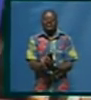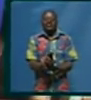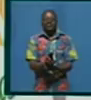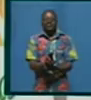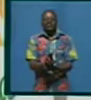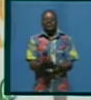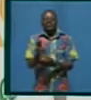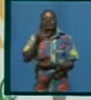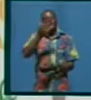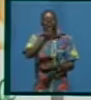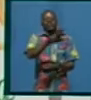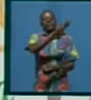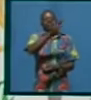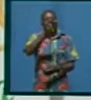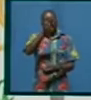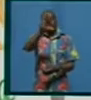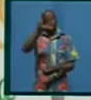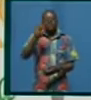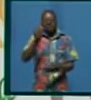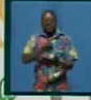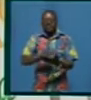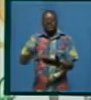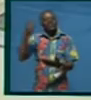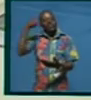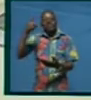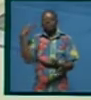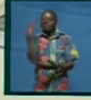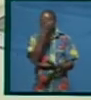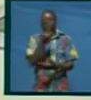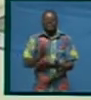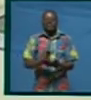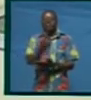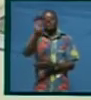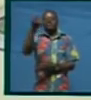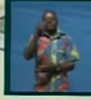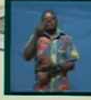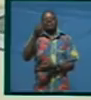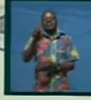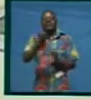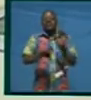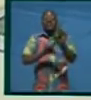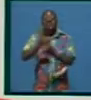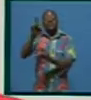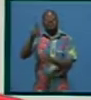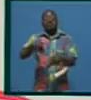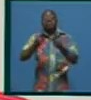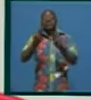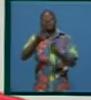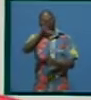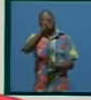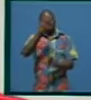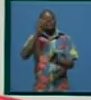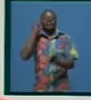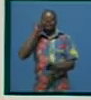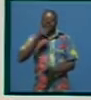230 candidats inscrites pour Miss Université 2018. La présélection permettra de retenir 30 filles pour